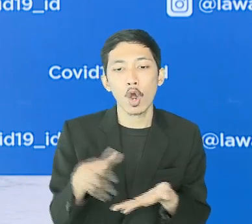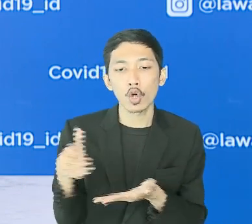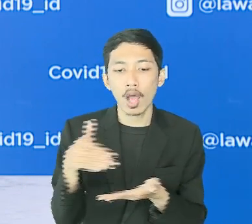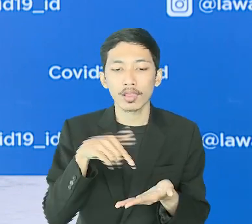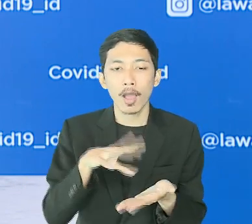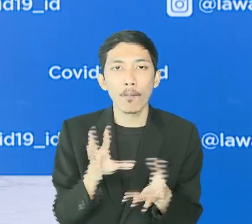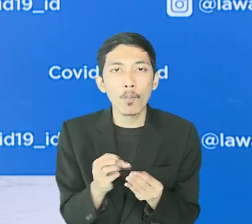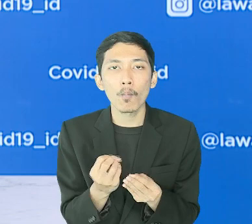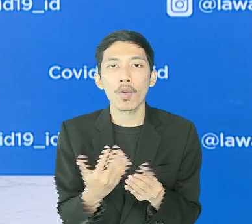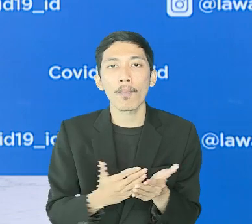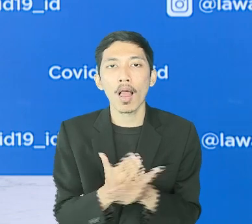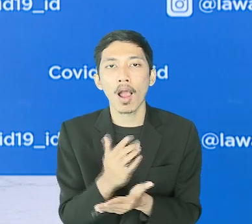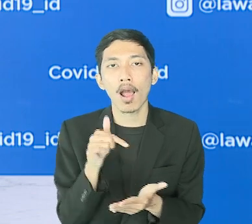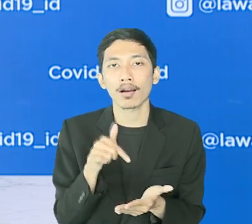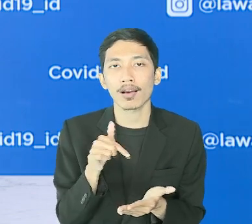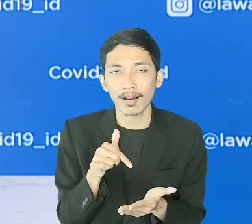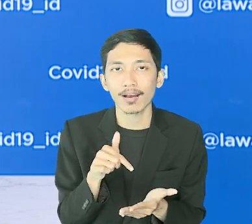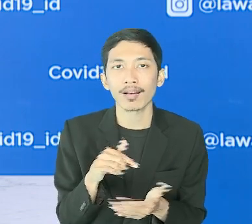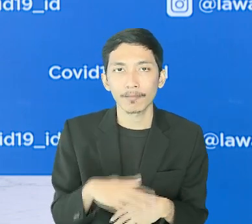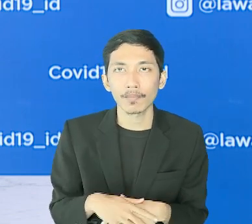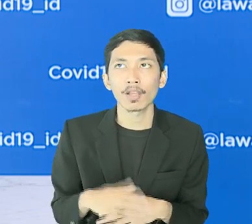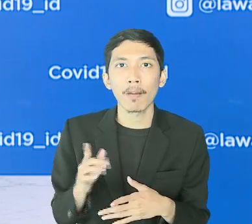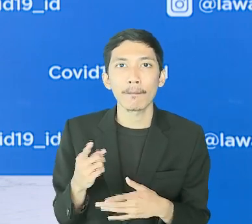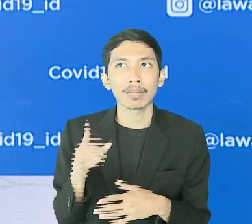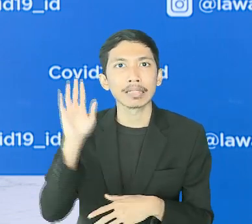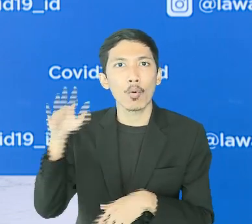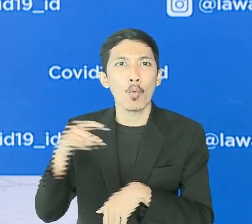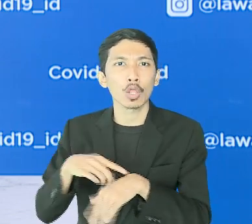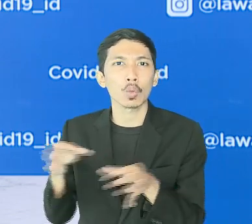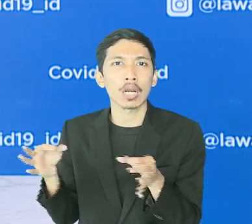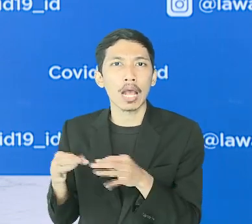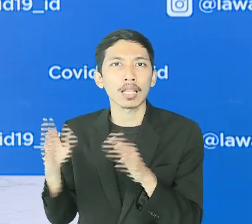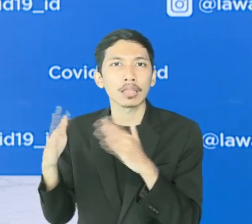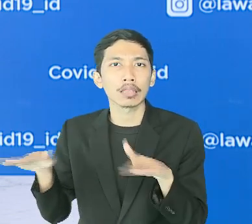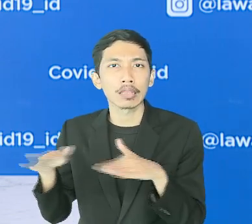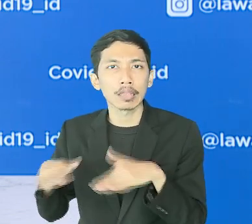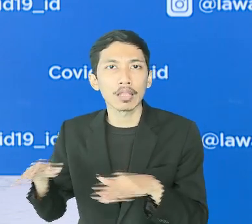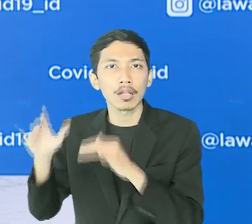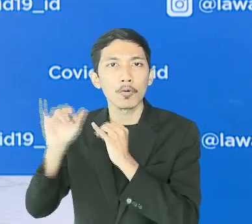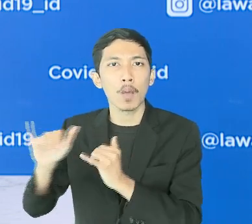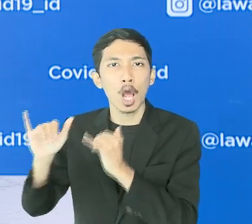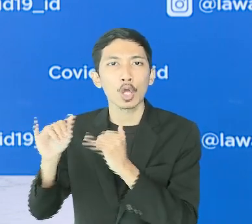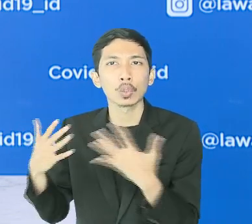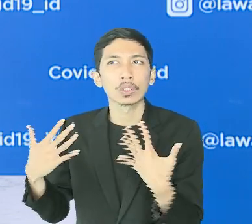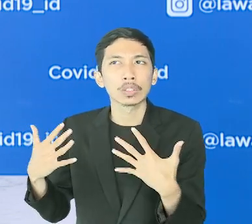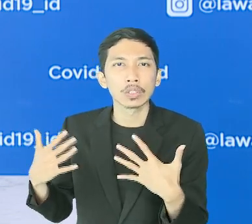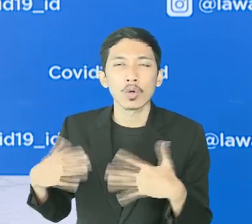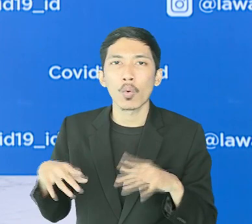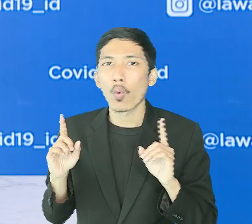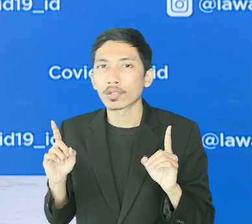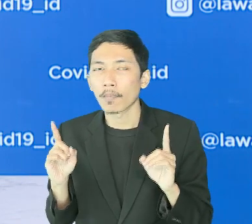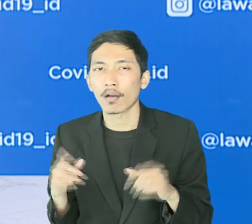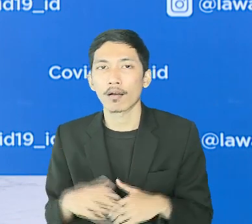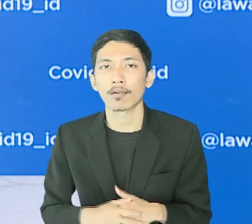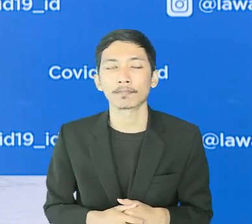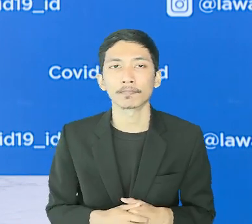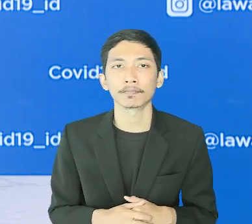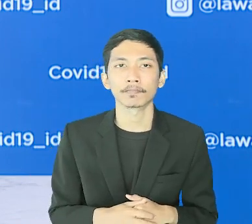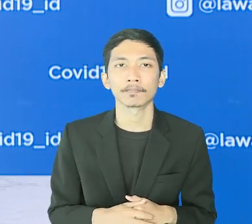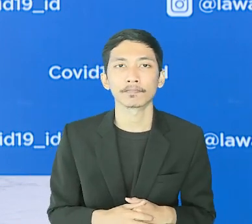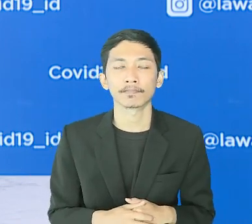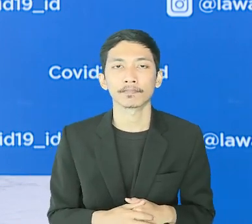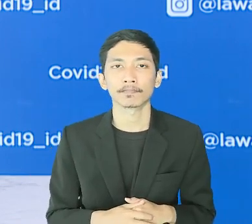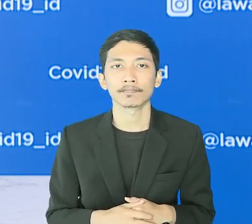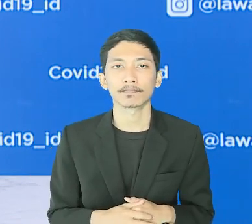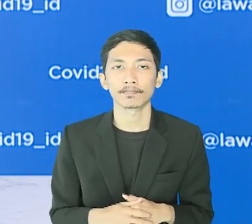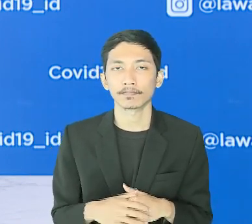COVID-19 dapat dicegah secara dini oleh masyarakat. Terima kasih. Pertanyaan terakhir dari